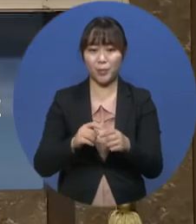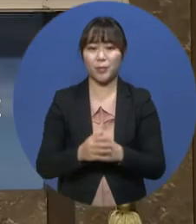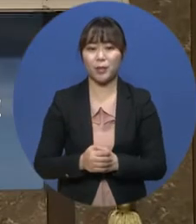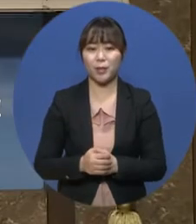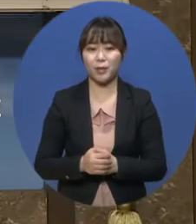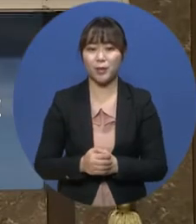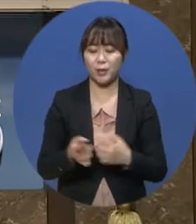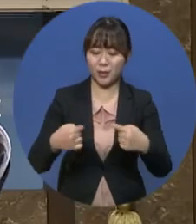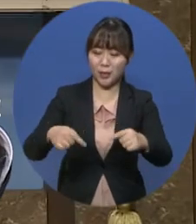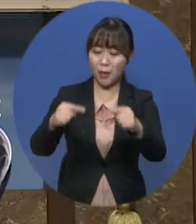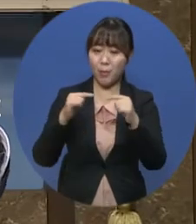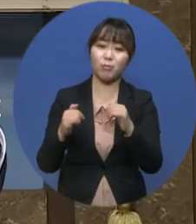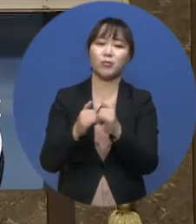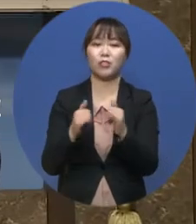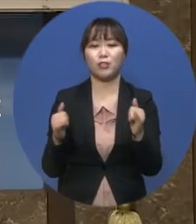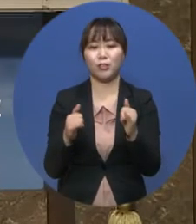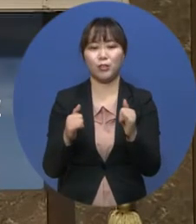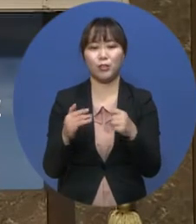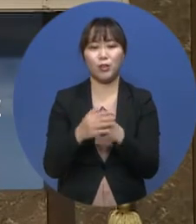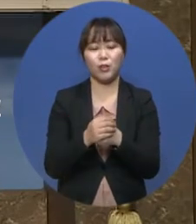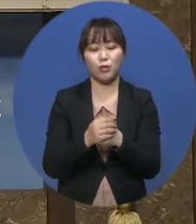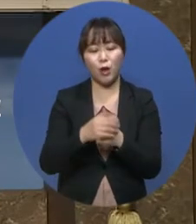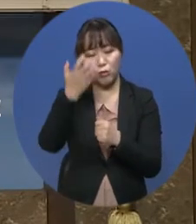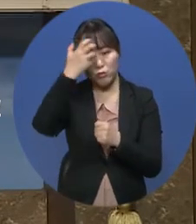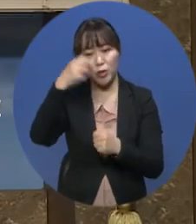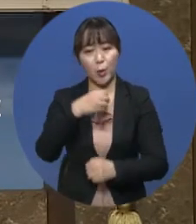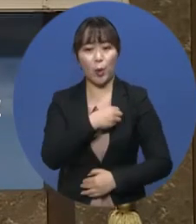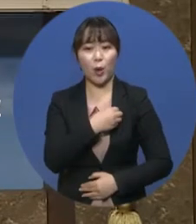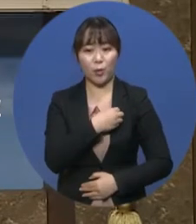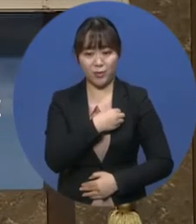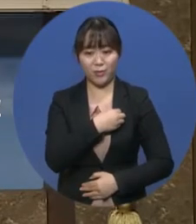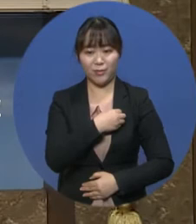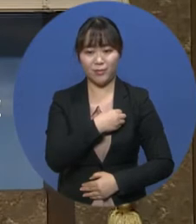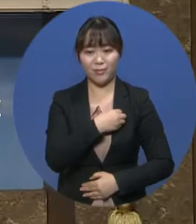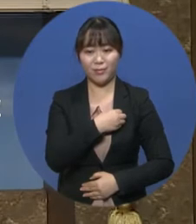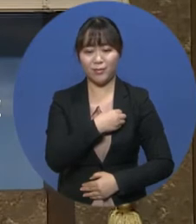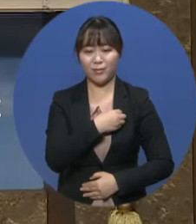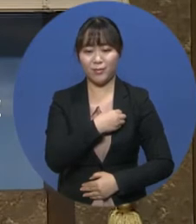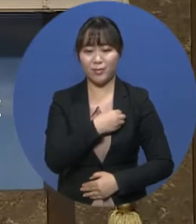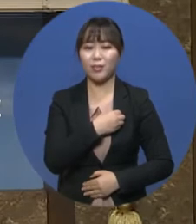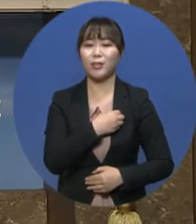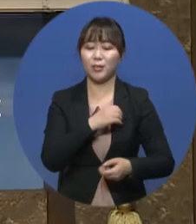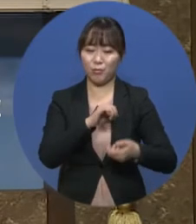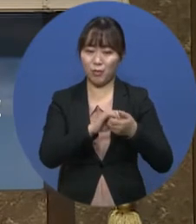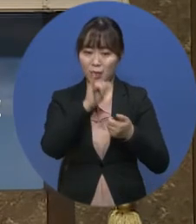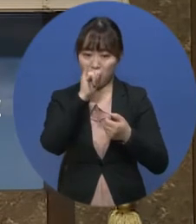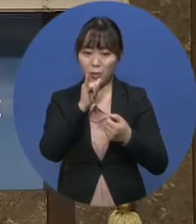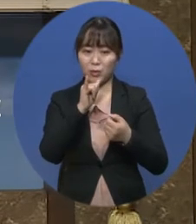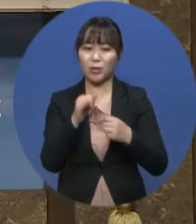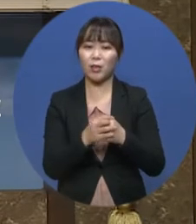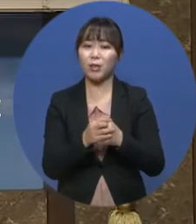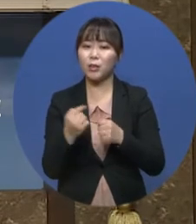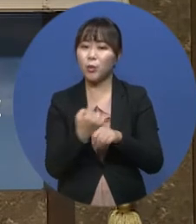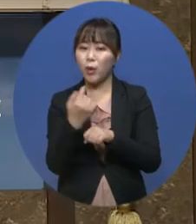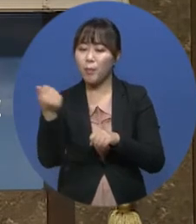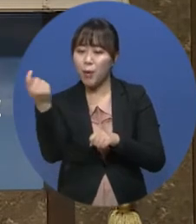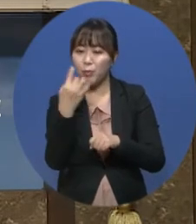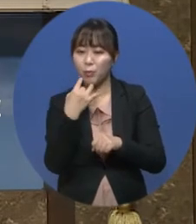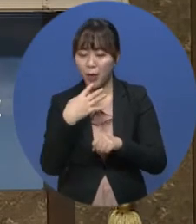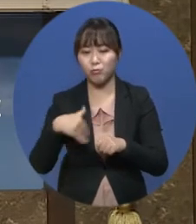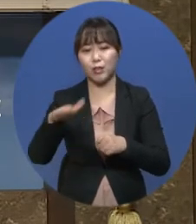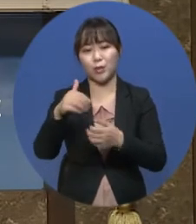참여하시는 분들은 좀 후원에 회원으로 사실에 관 대고 그 위에 몇 몇 분만 우리가